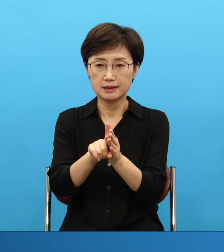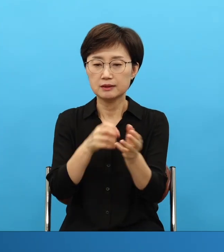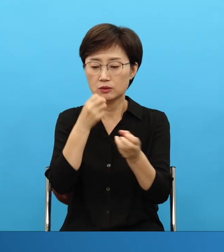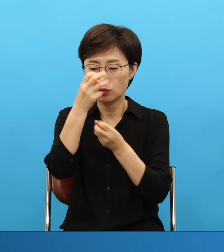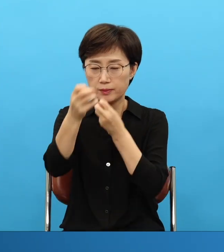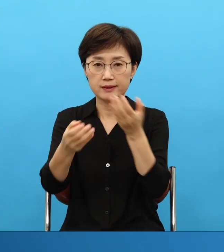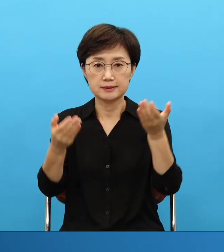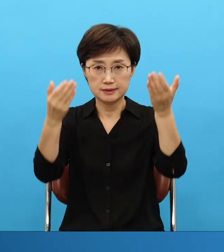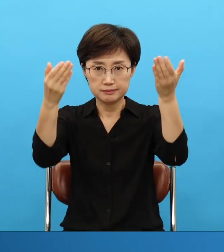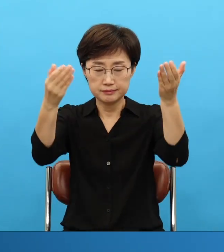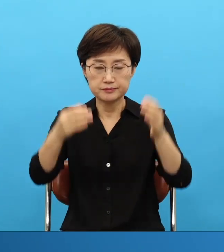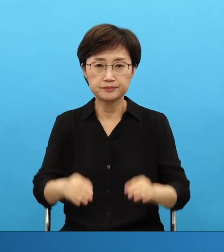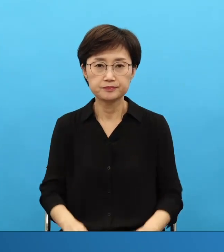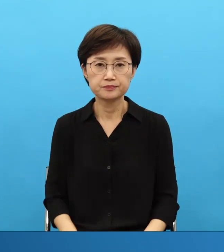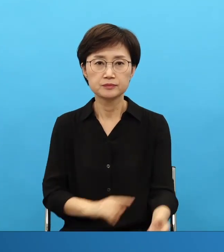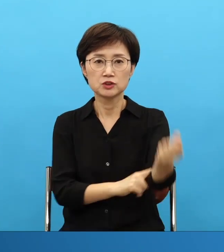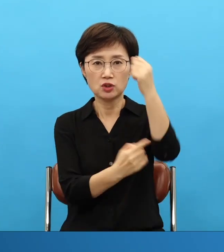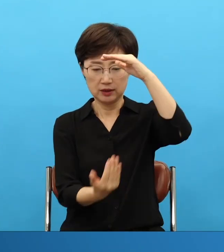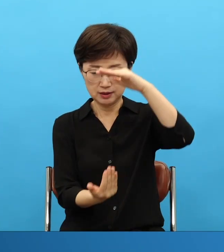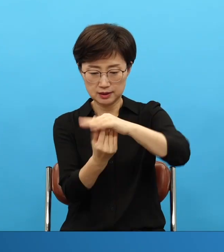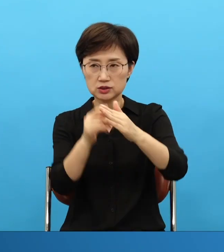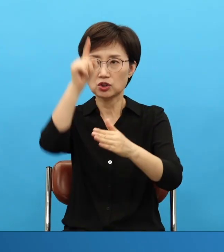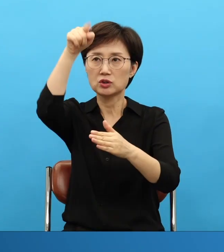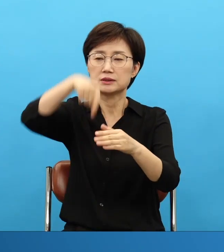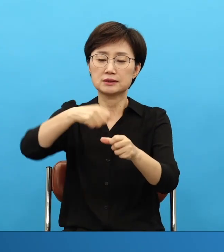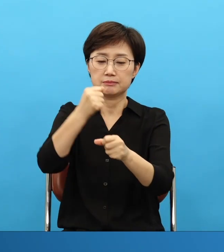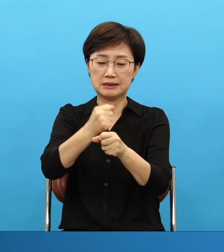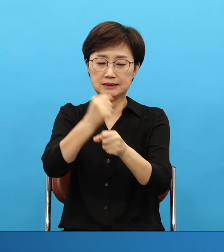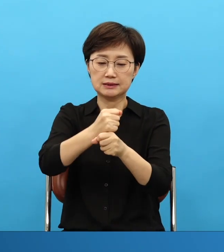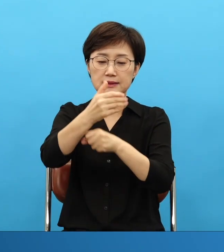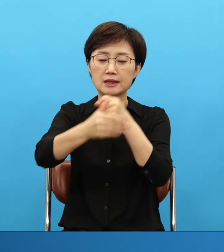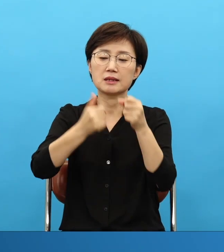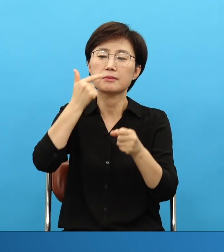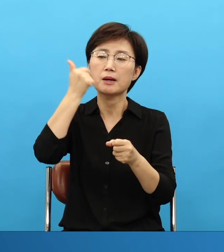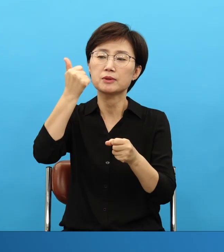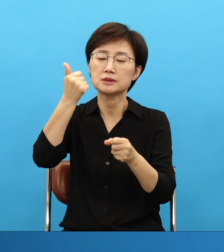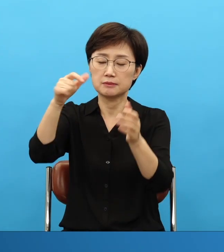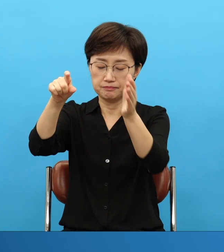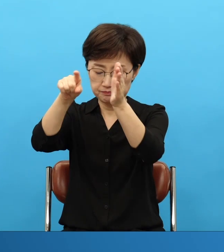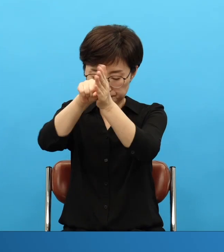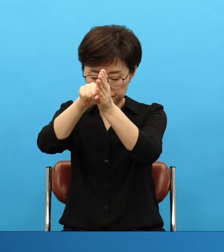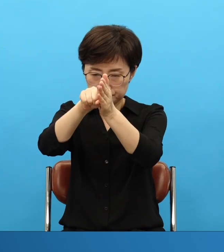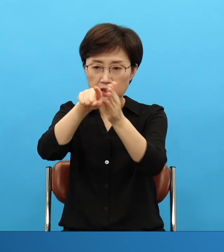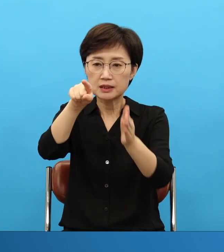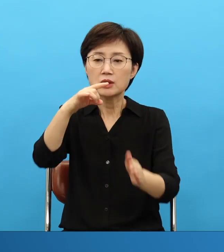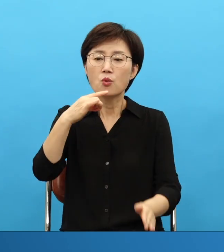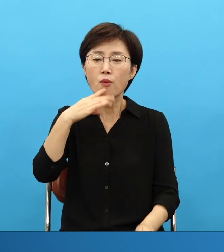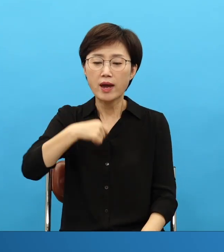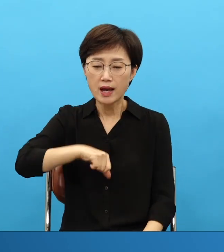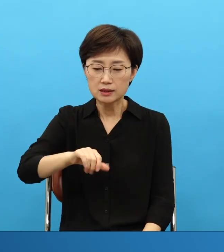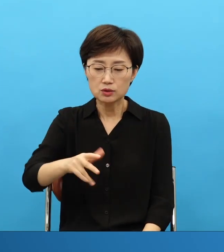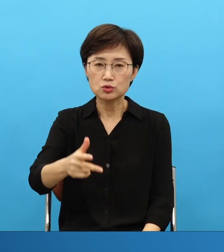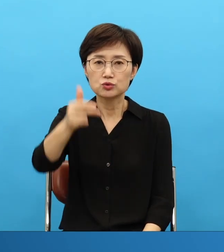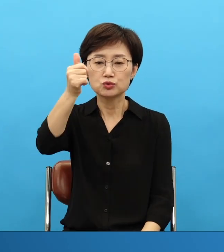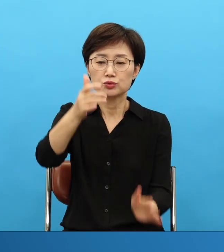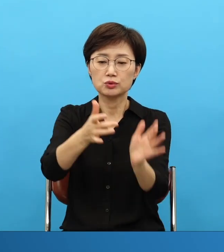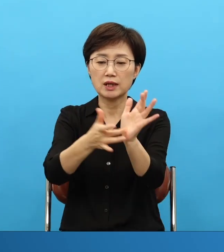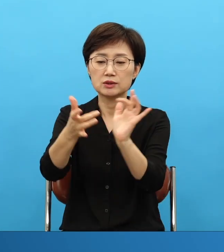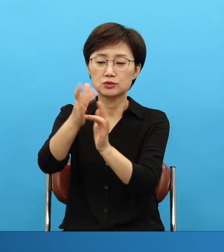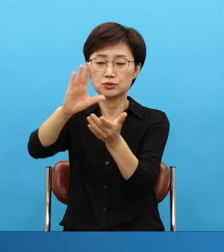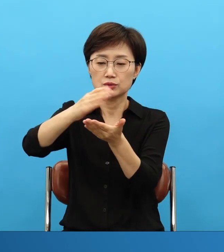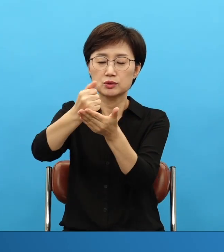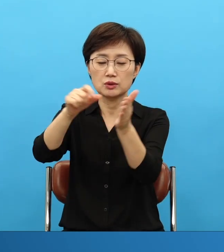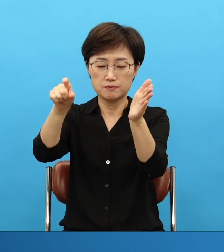Let us give our confession of faith. 전능하사 천지를 만드신 하나님 아버지를 내가 믿사오며 그 외아들 우리